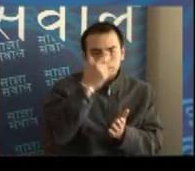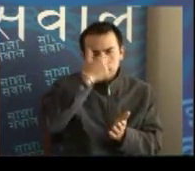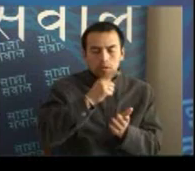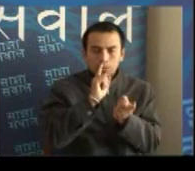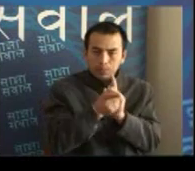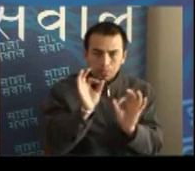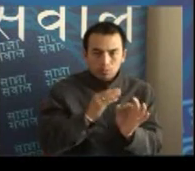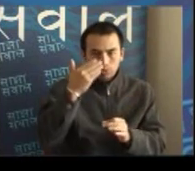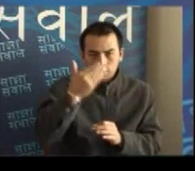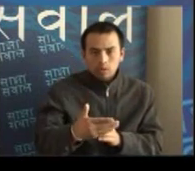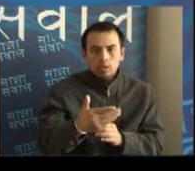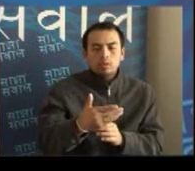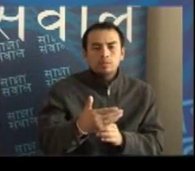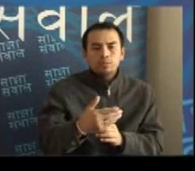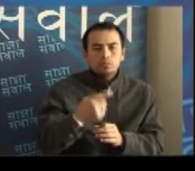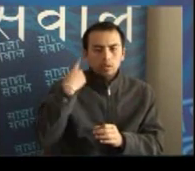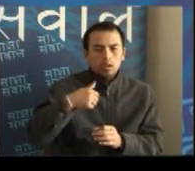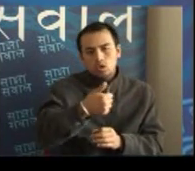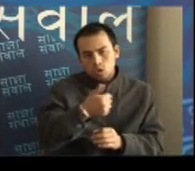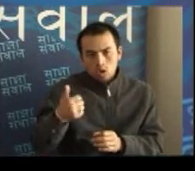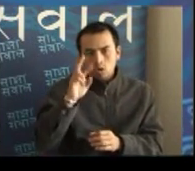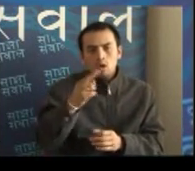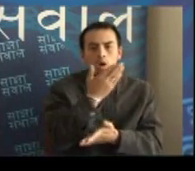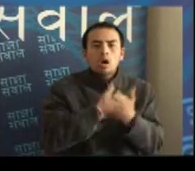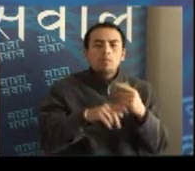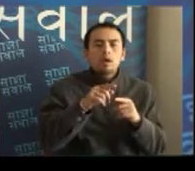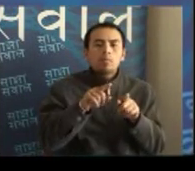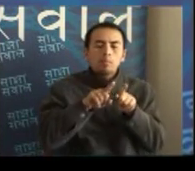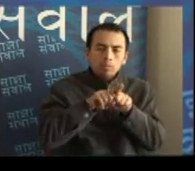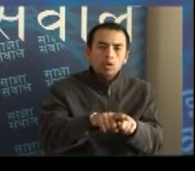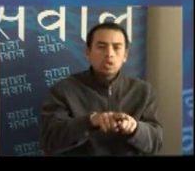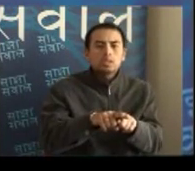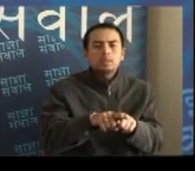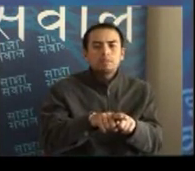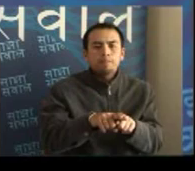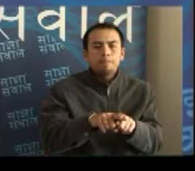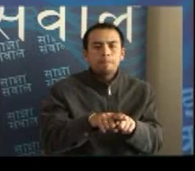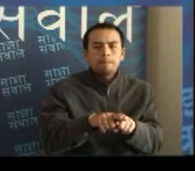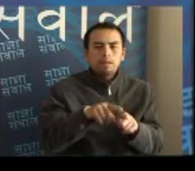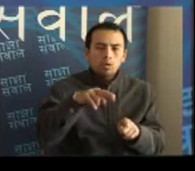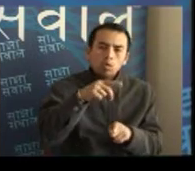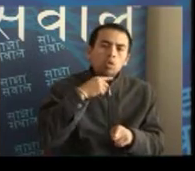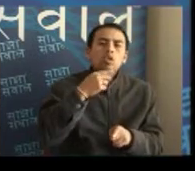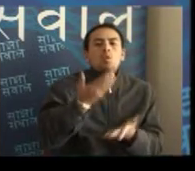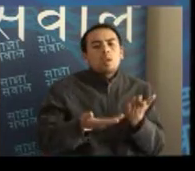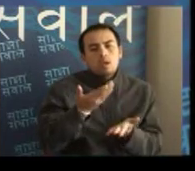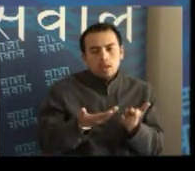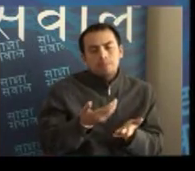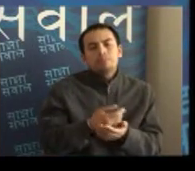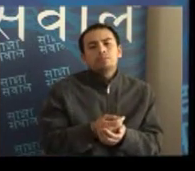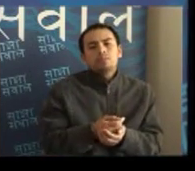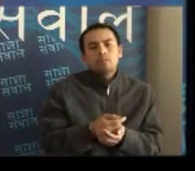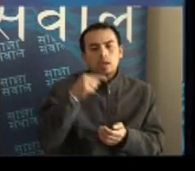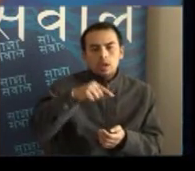व्यवहारमा परिवर्तन नभएसम्म साङ्ग र अपाङ्गता भएका व्यक्तिहरू सँगसँगै हुने अवस्था सायद